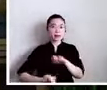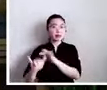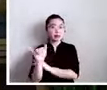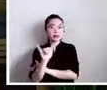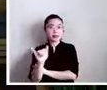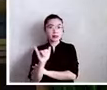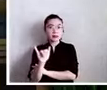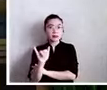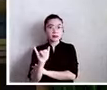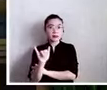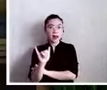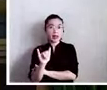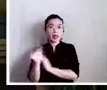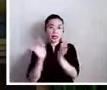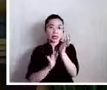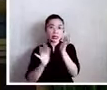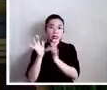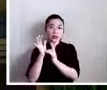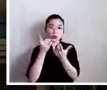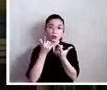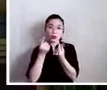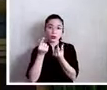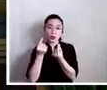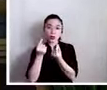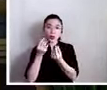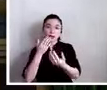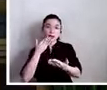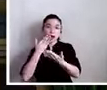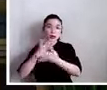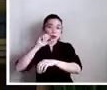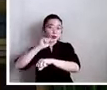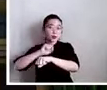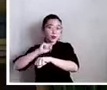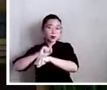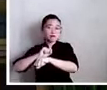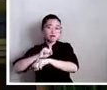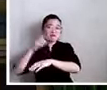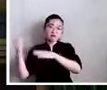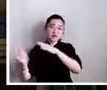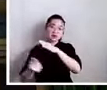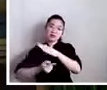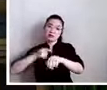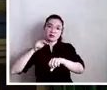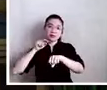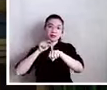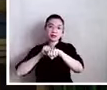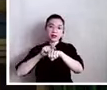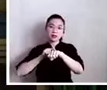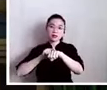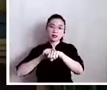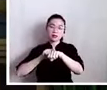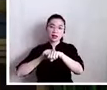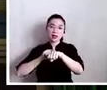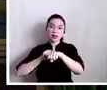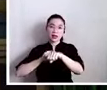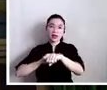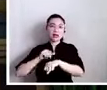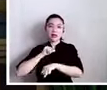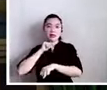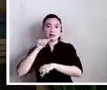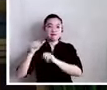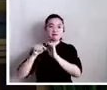Jesus, ang good works sometimes can be undermined. Sa akong pagpamalandong, mga kaigsunan, o pagpuki